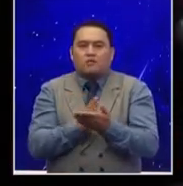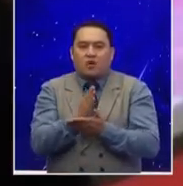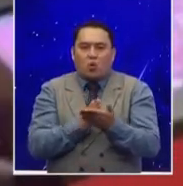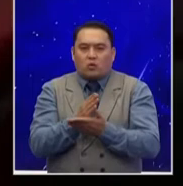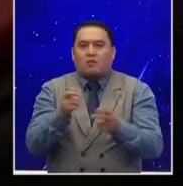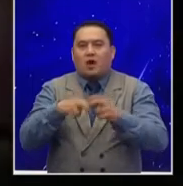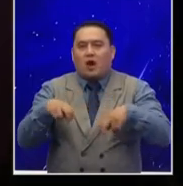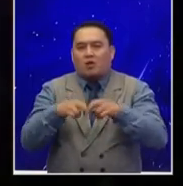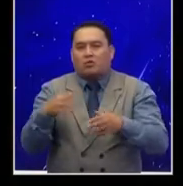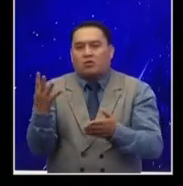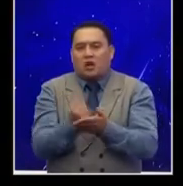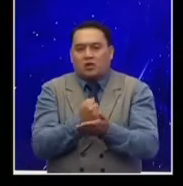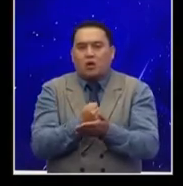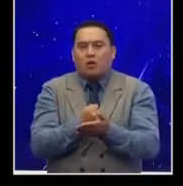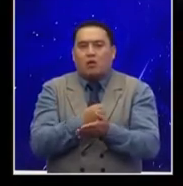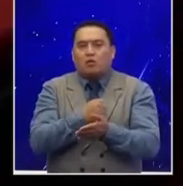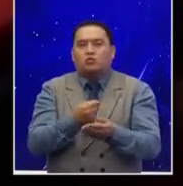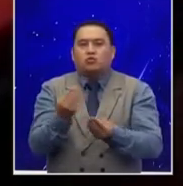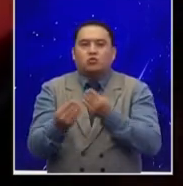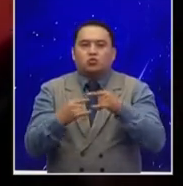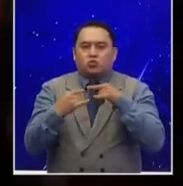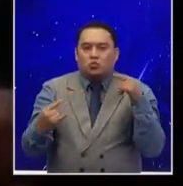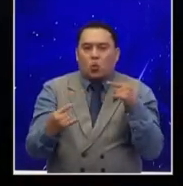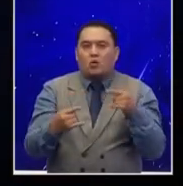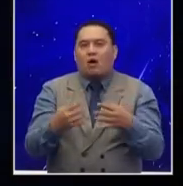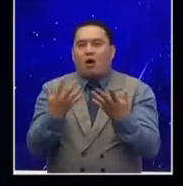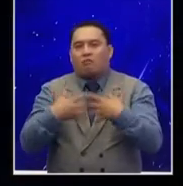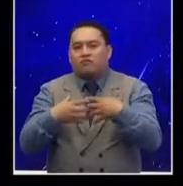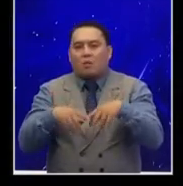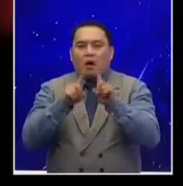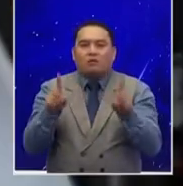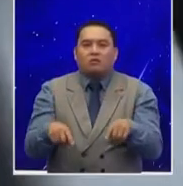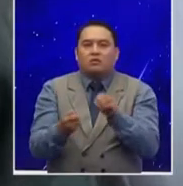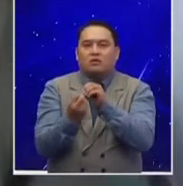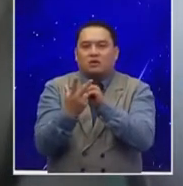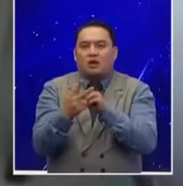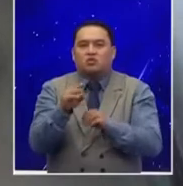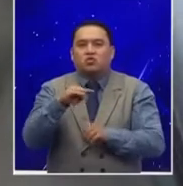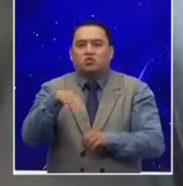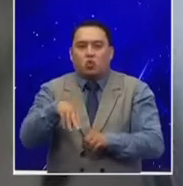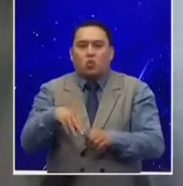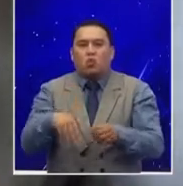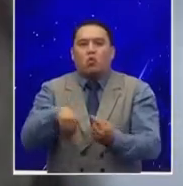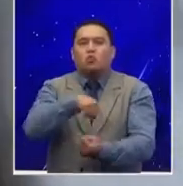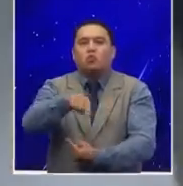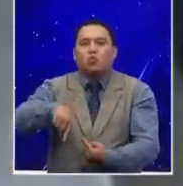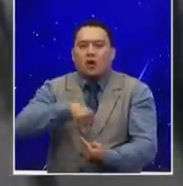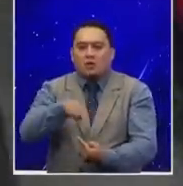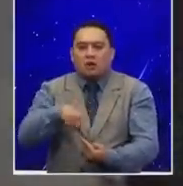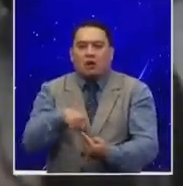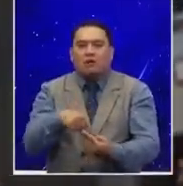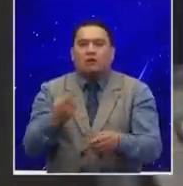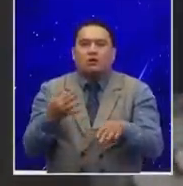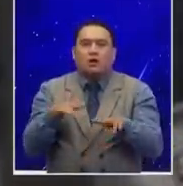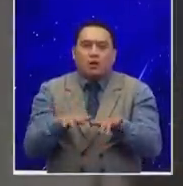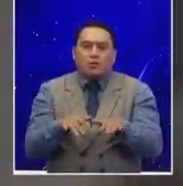При осмотре обнаружены и изъяты покерный стол, игровые автоматы в количестве 13 штук, стол-рулетка, а также компьютерная